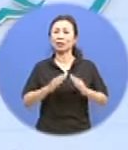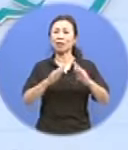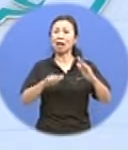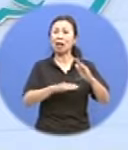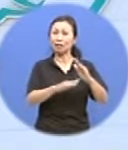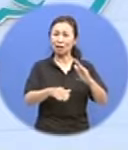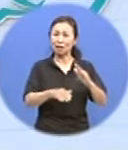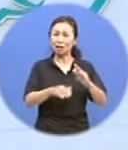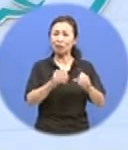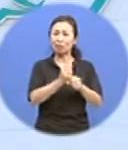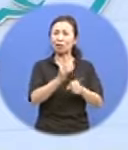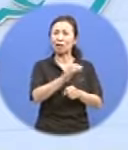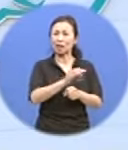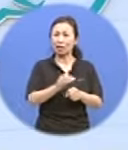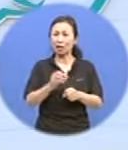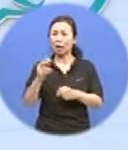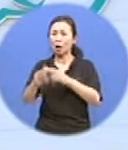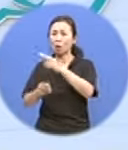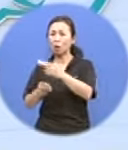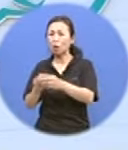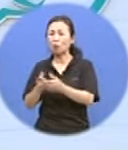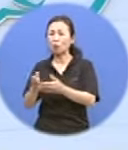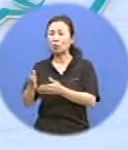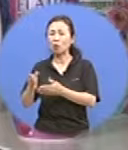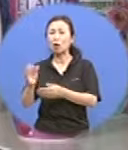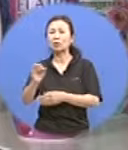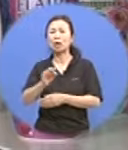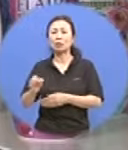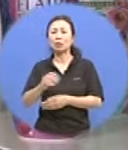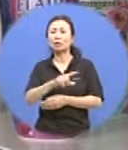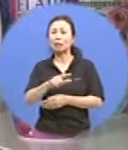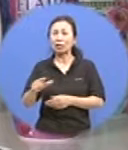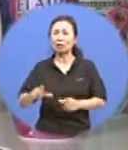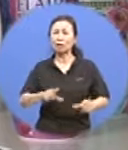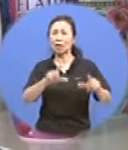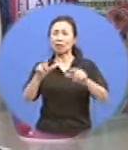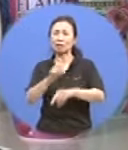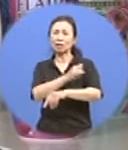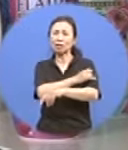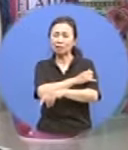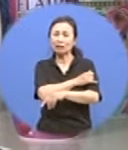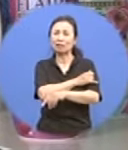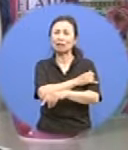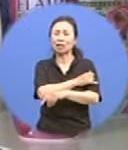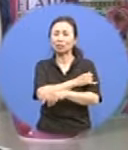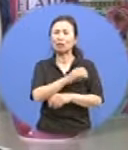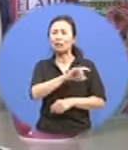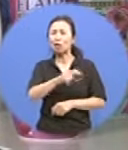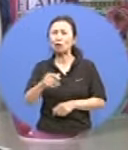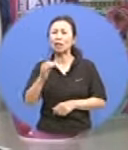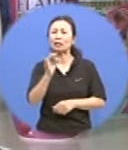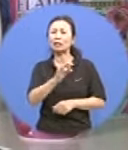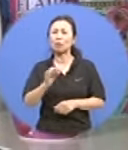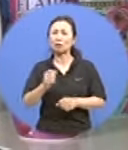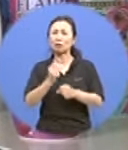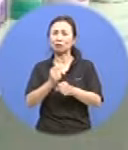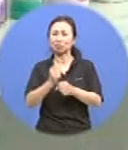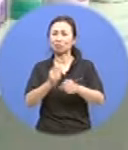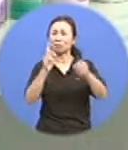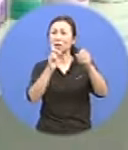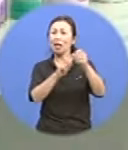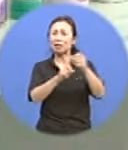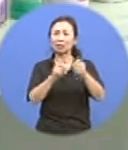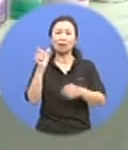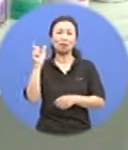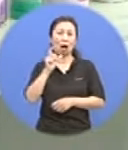から工業用製品分野まで、暮らしに役立つさまざまな製品を生み出す花王株式会社、その背景